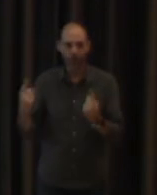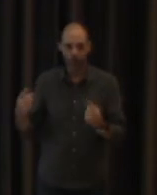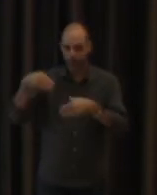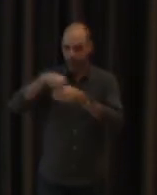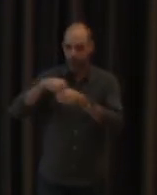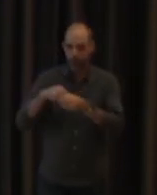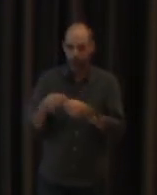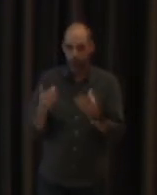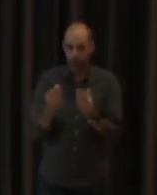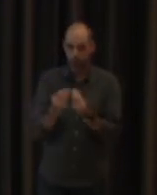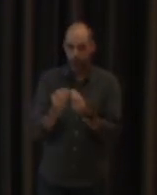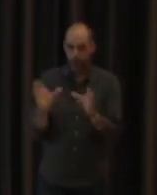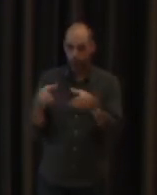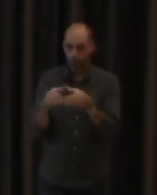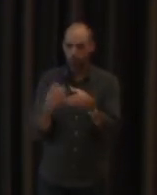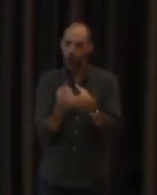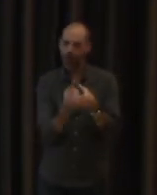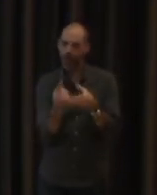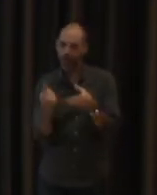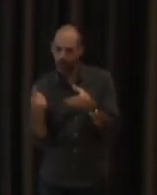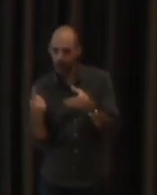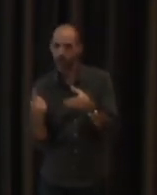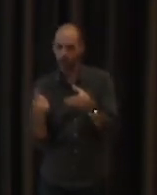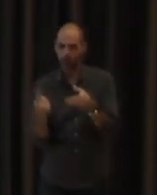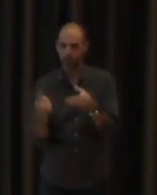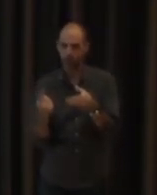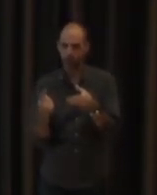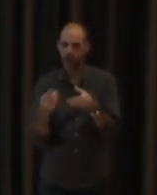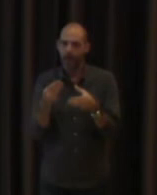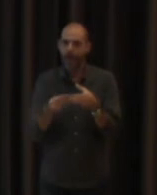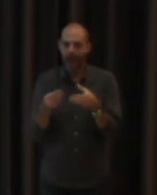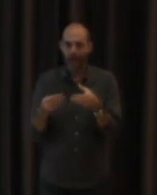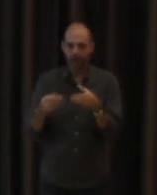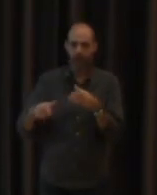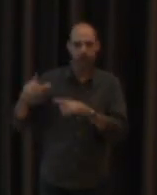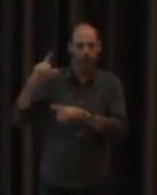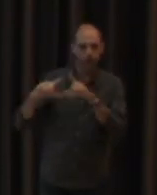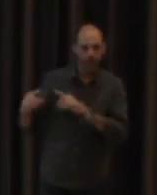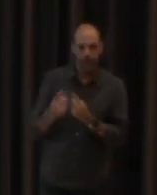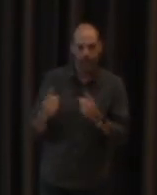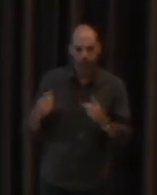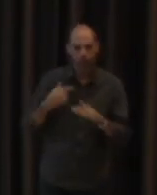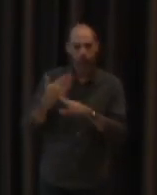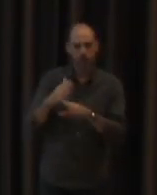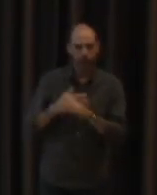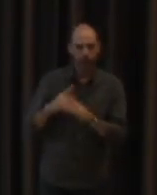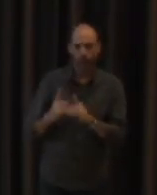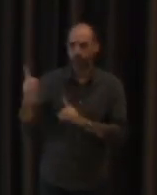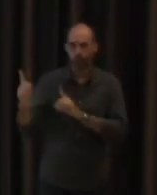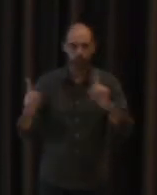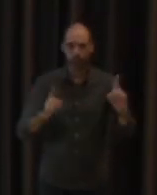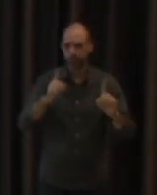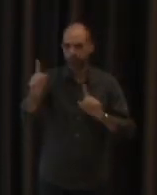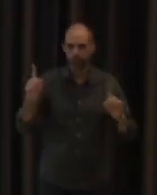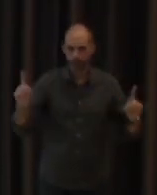de la pluralitat. Podem entendre que cada un dels membres de la pluralitat fa viatges i que els fan per separat. Aleshores, és quan hi aniria